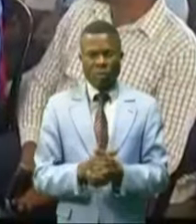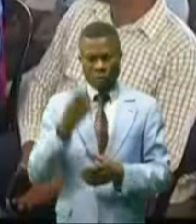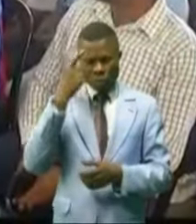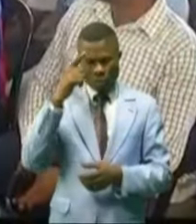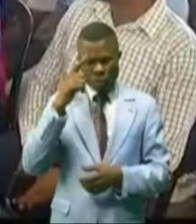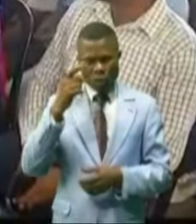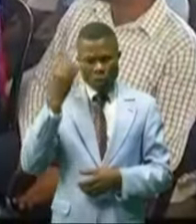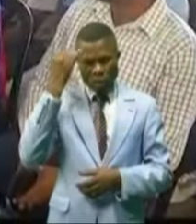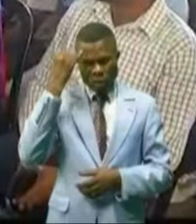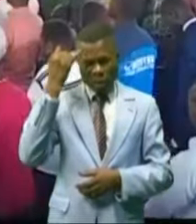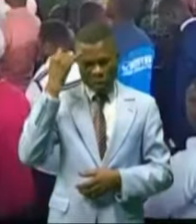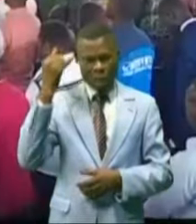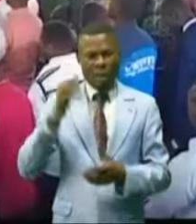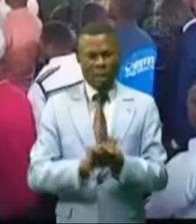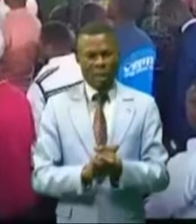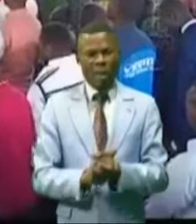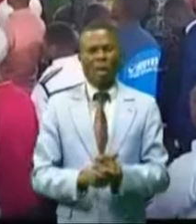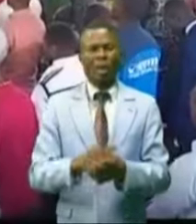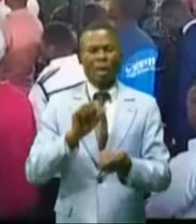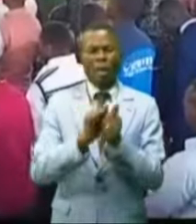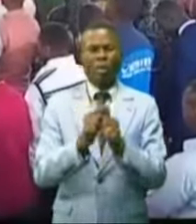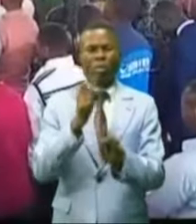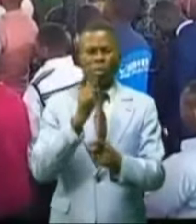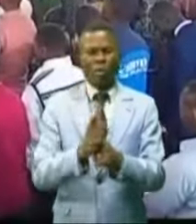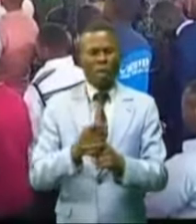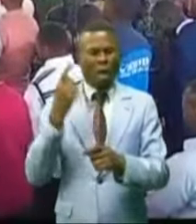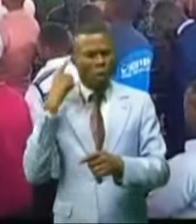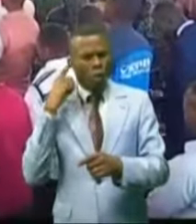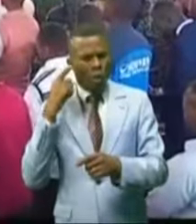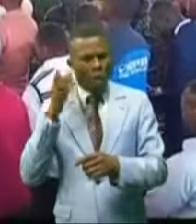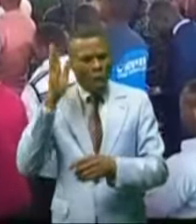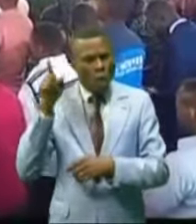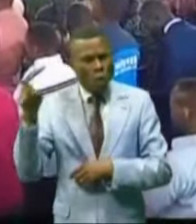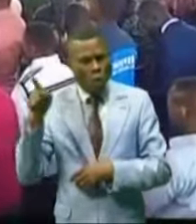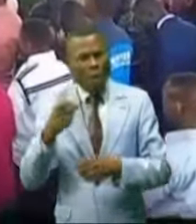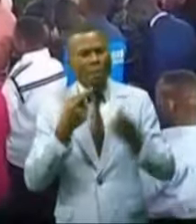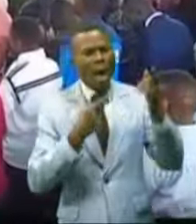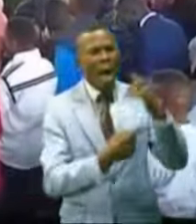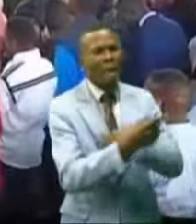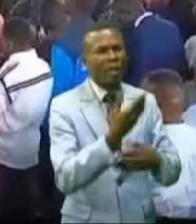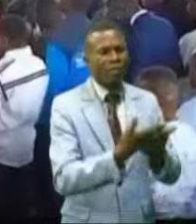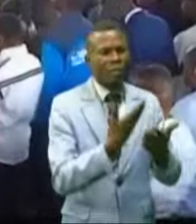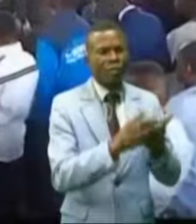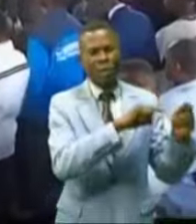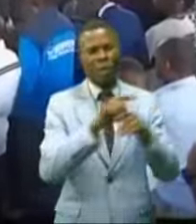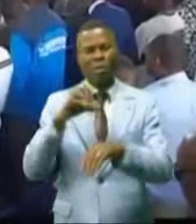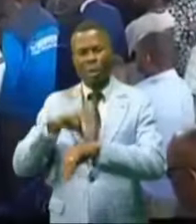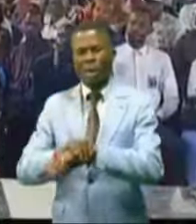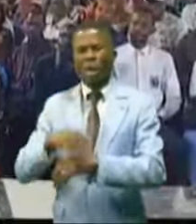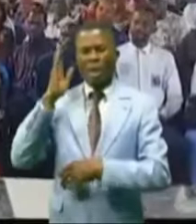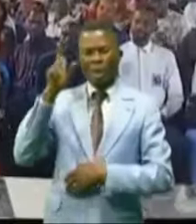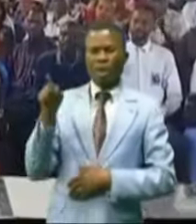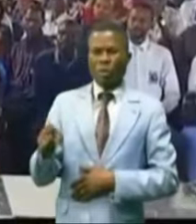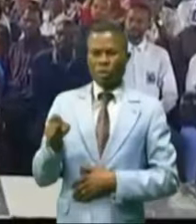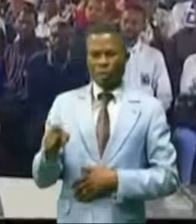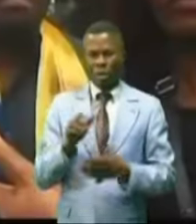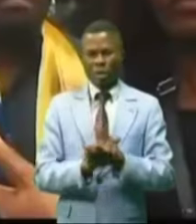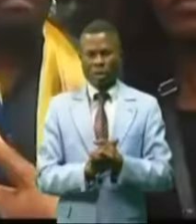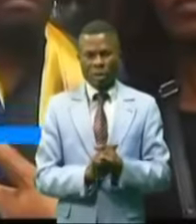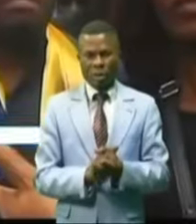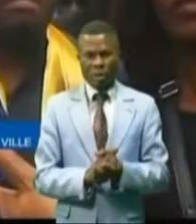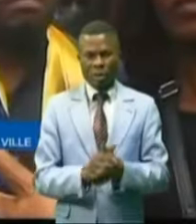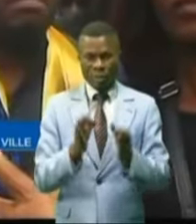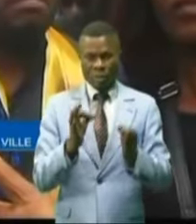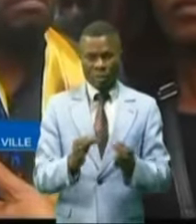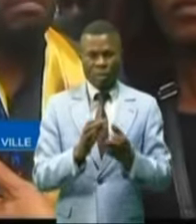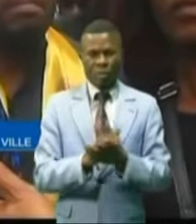les informations à temps réel dans le but d'agir et de répondre aux besoins de la population kinoise. La particularité,